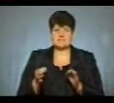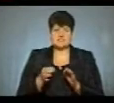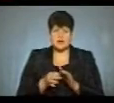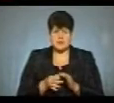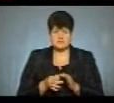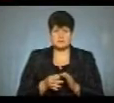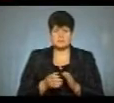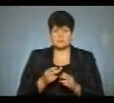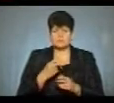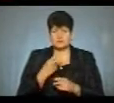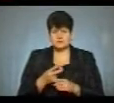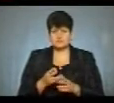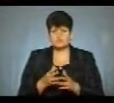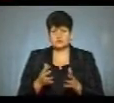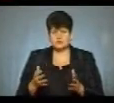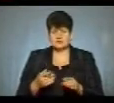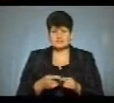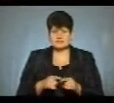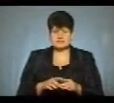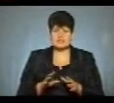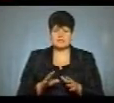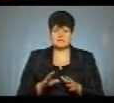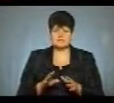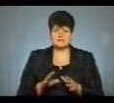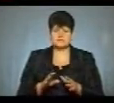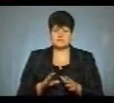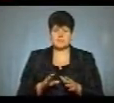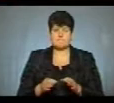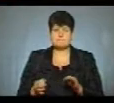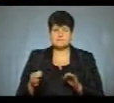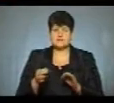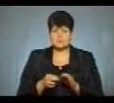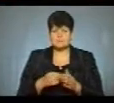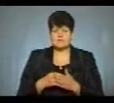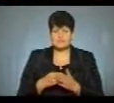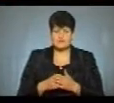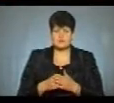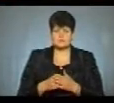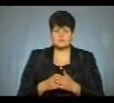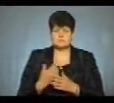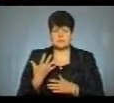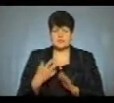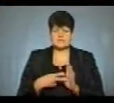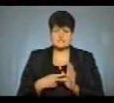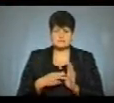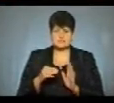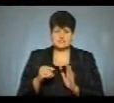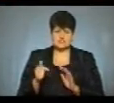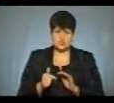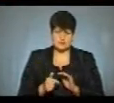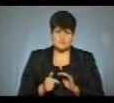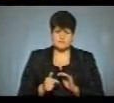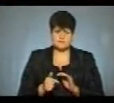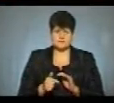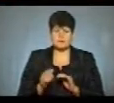Ми подивилися, що в переважній більшості це, власне, причепи вартістю там орієнтовно 5-7 тисяч гривень.